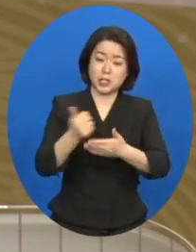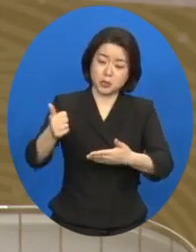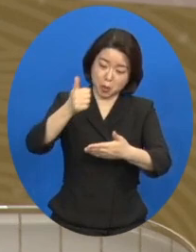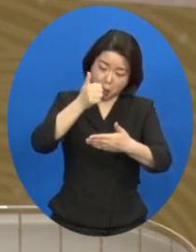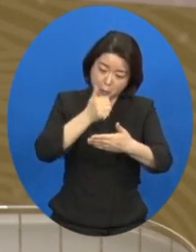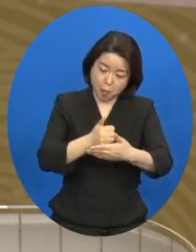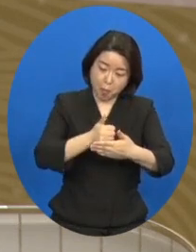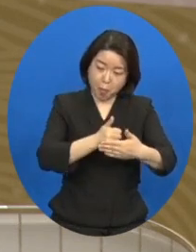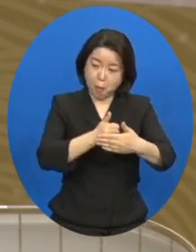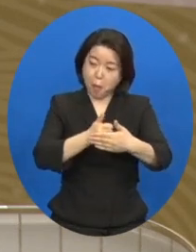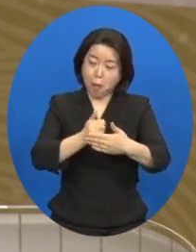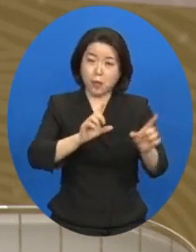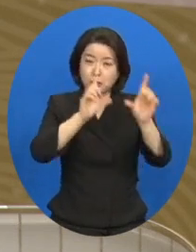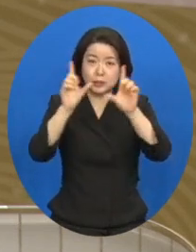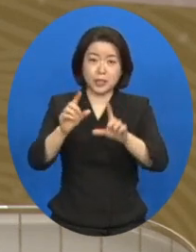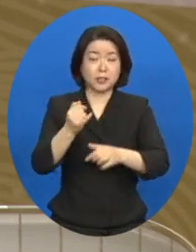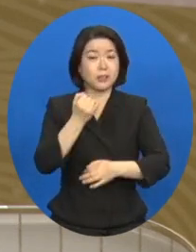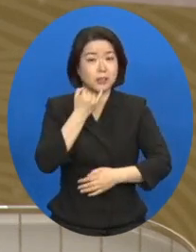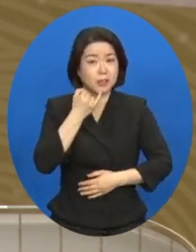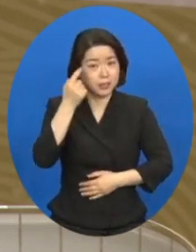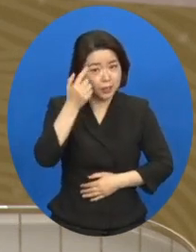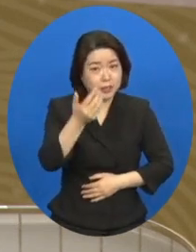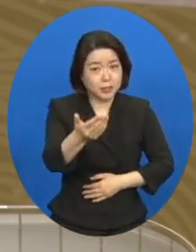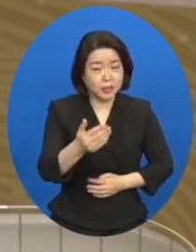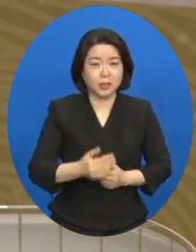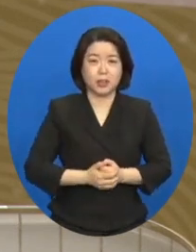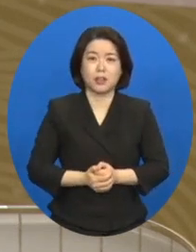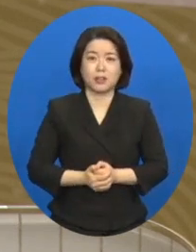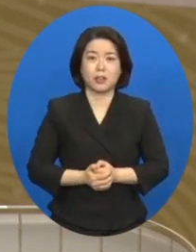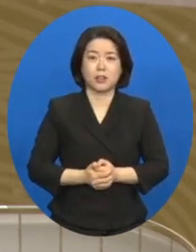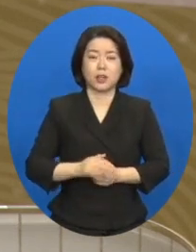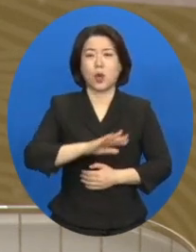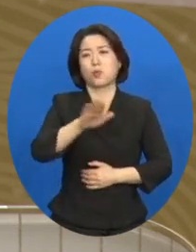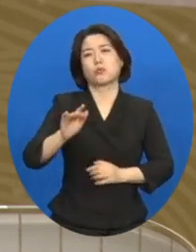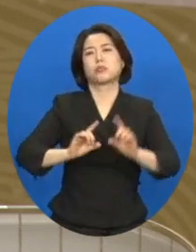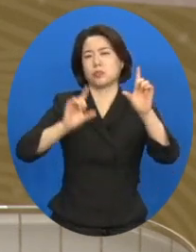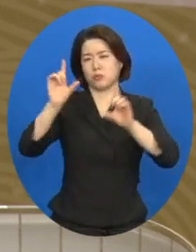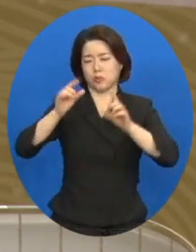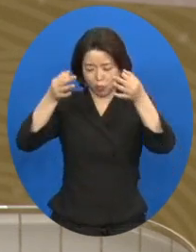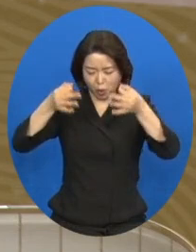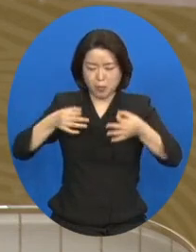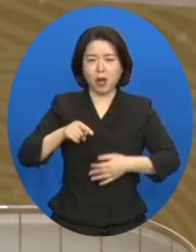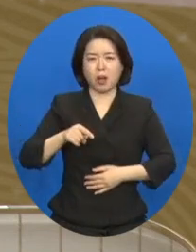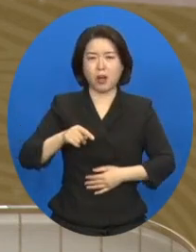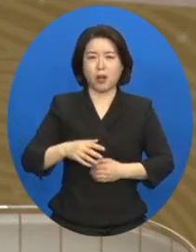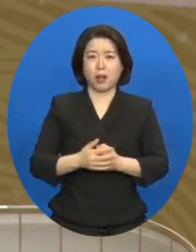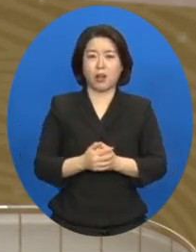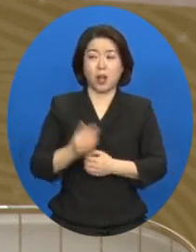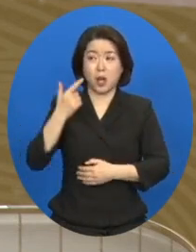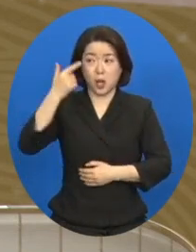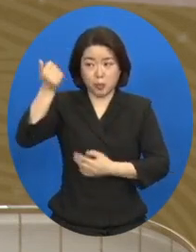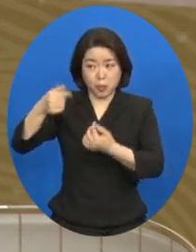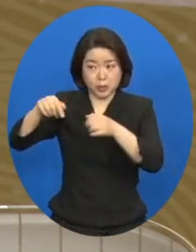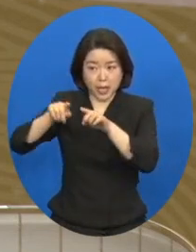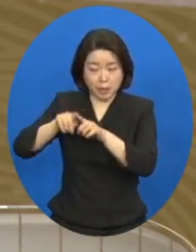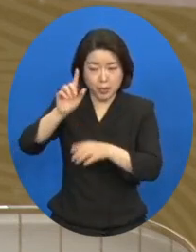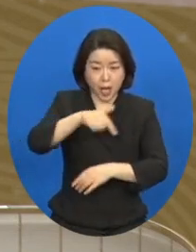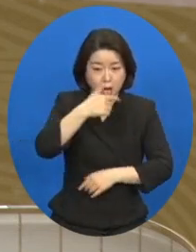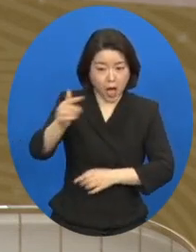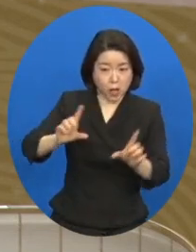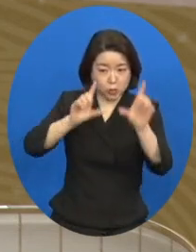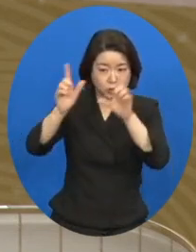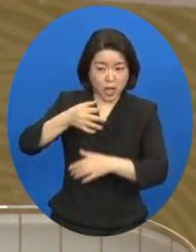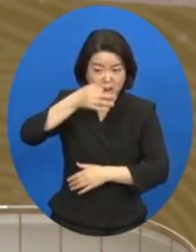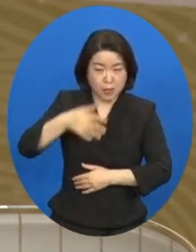예수님 모시고 사는 거는 괜찮으세요? 우리가 이렇다니까요. 아, 목사와 함께 하루를 지내는